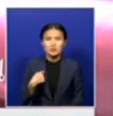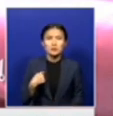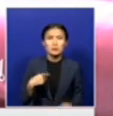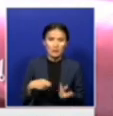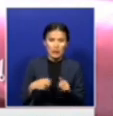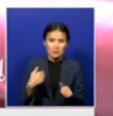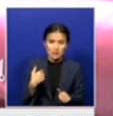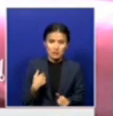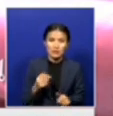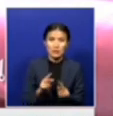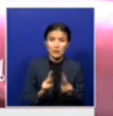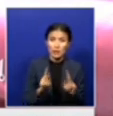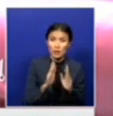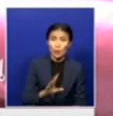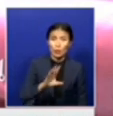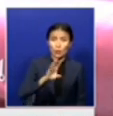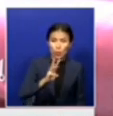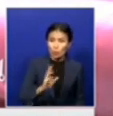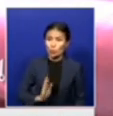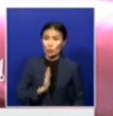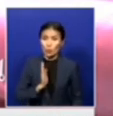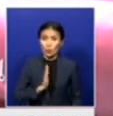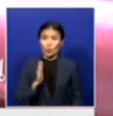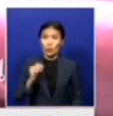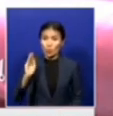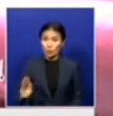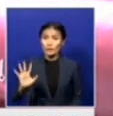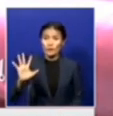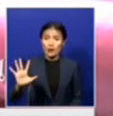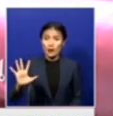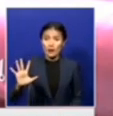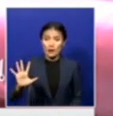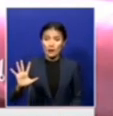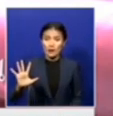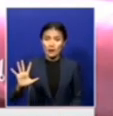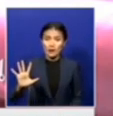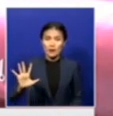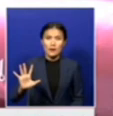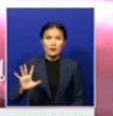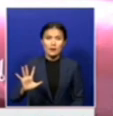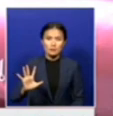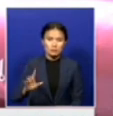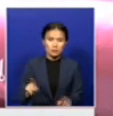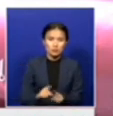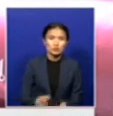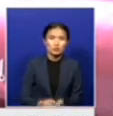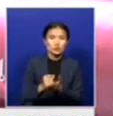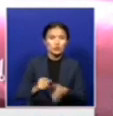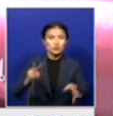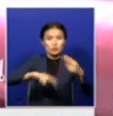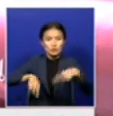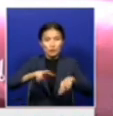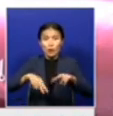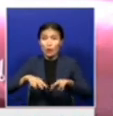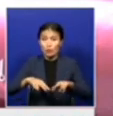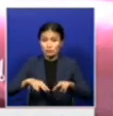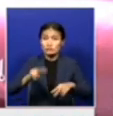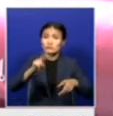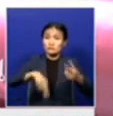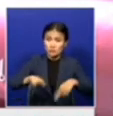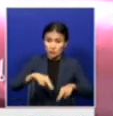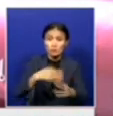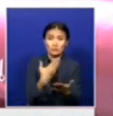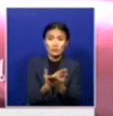ทรงคุณวุฒินะครับที่ท่านนายกแต่งตั้งอีก5คนมาเป็นผู้กลั่นกรองการใช้เงินกู้แล้วก็ยังมีคำถ